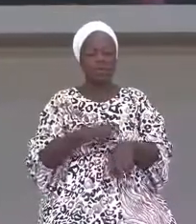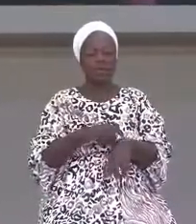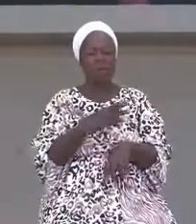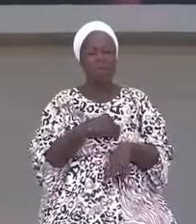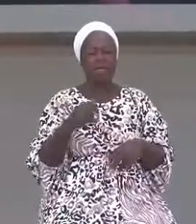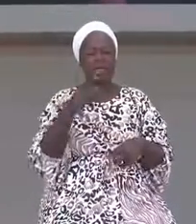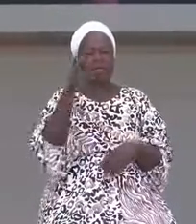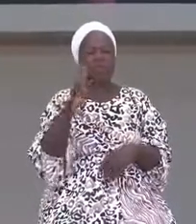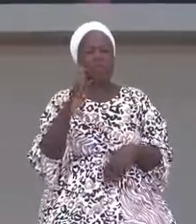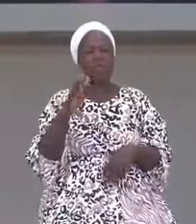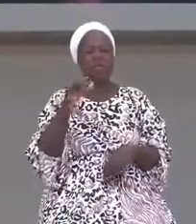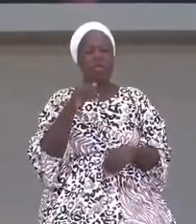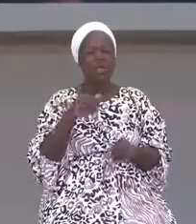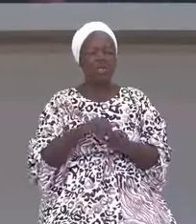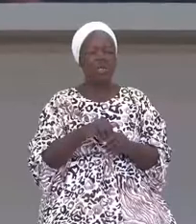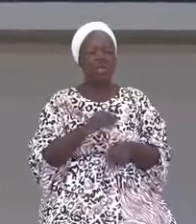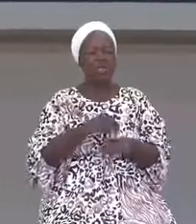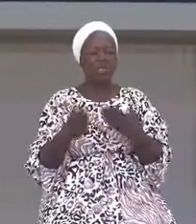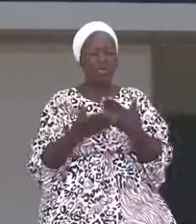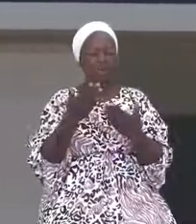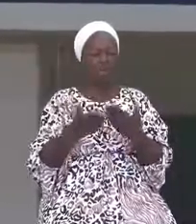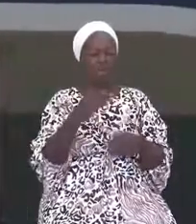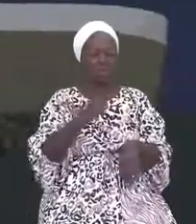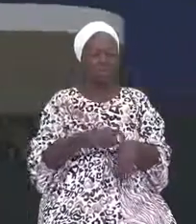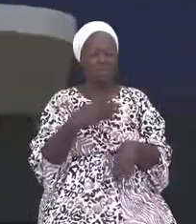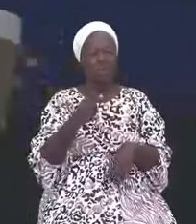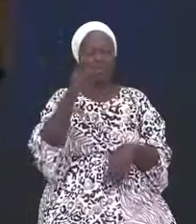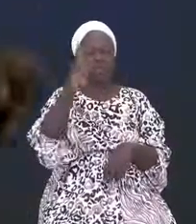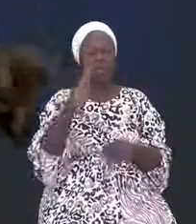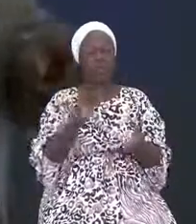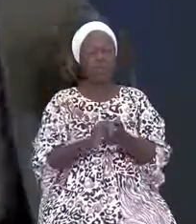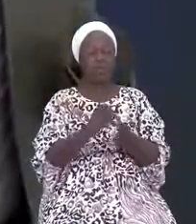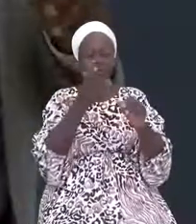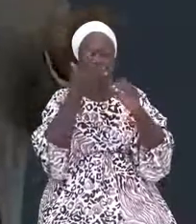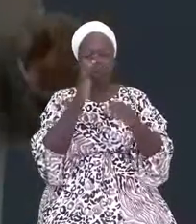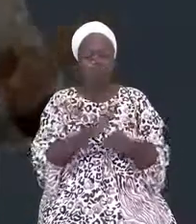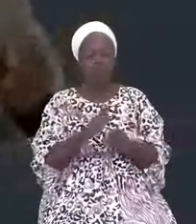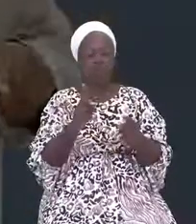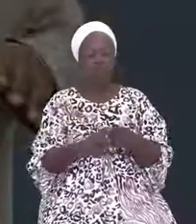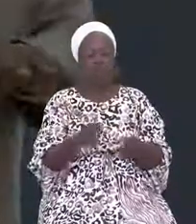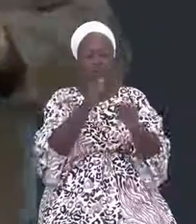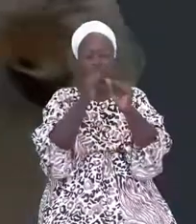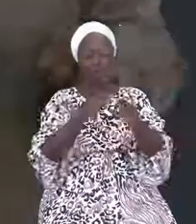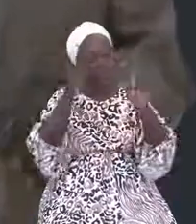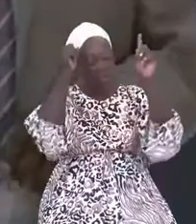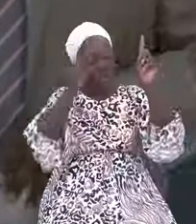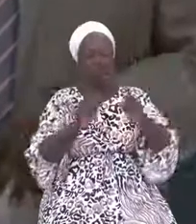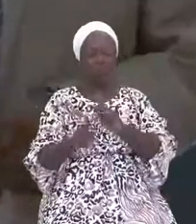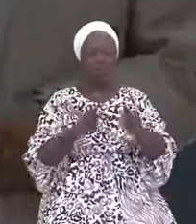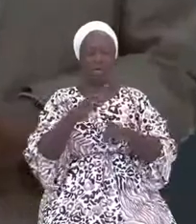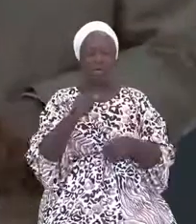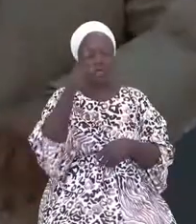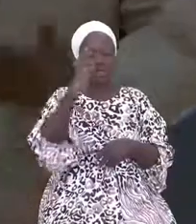temps faciles. Le Dieu qui promet bénir son peuple et le Dieu qui ne peut